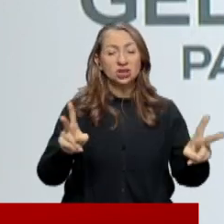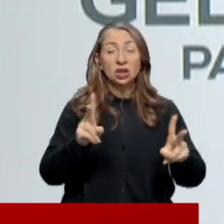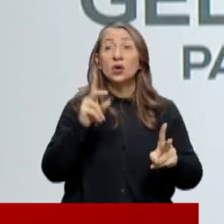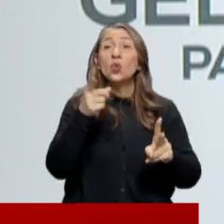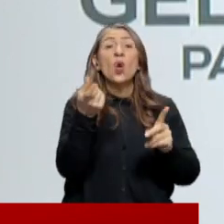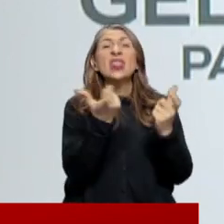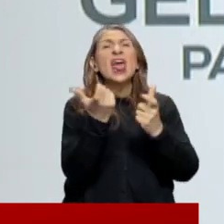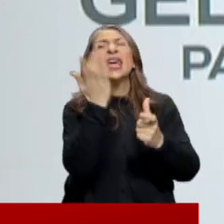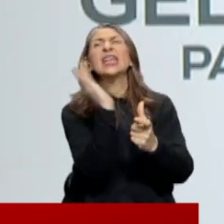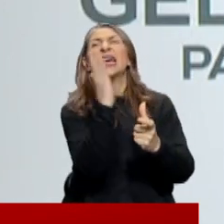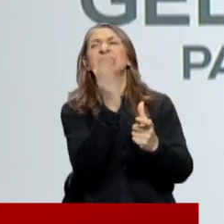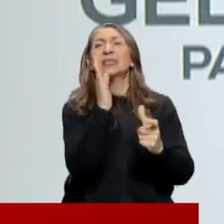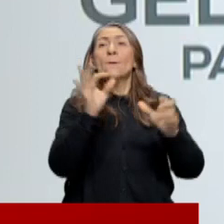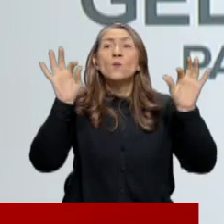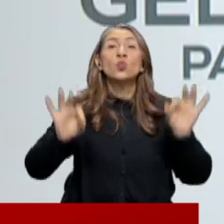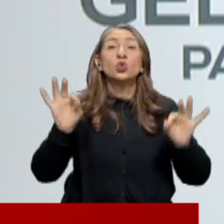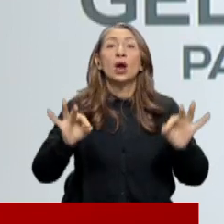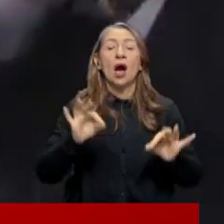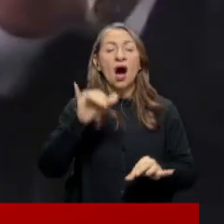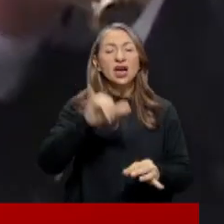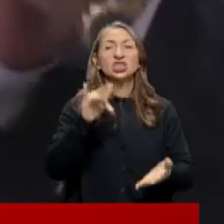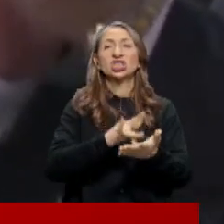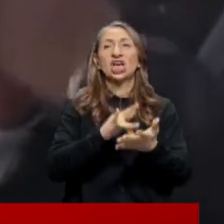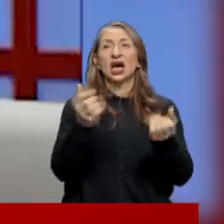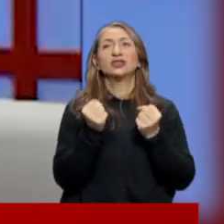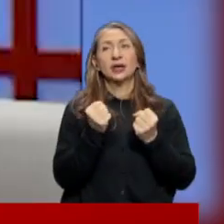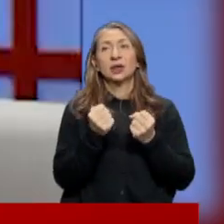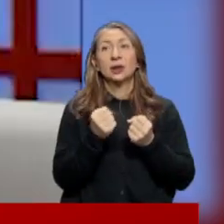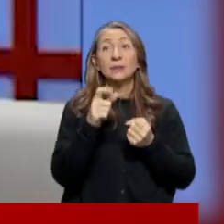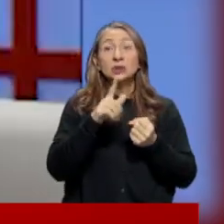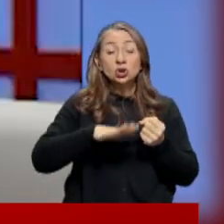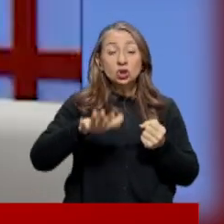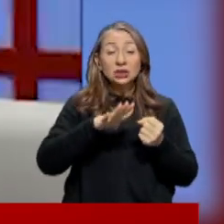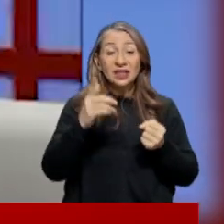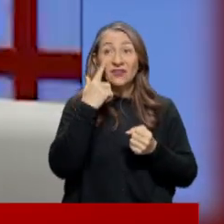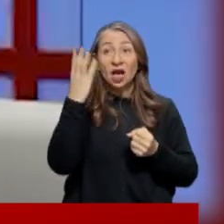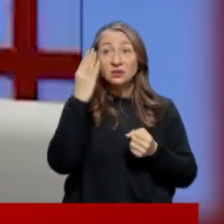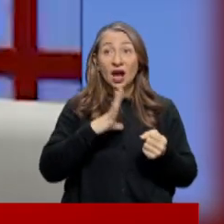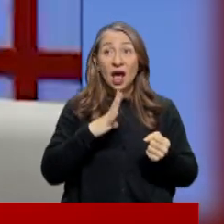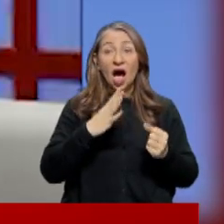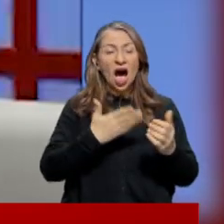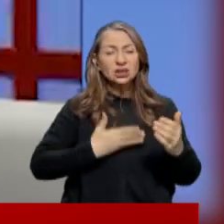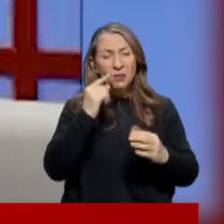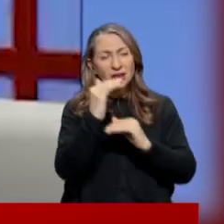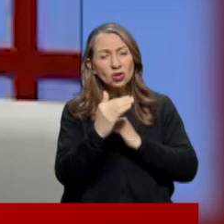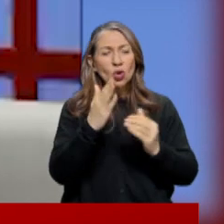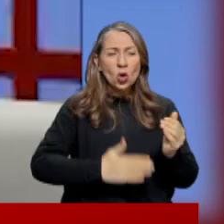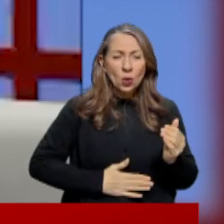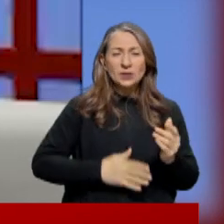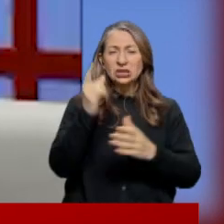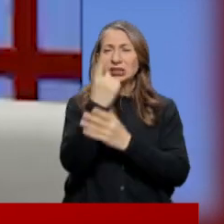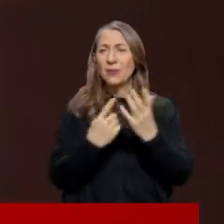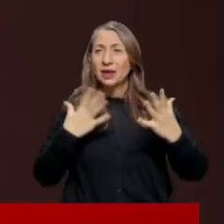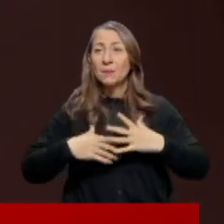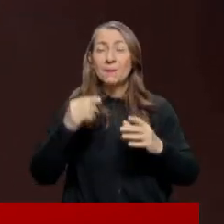ucu nereye giderse gitsin mutlaka hak ettiği cezayı bulacak. Bir sosyal devlet anlayışı var. Aç milleti doyurdum, çıplak milleti giydirdim